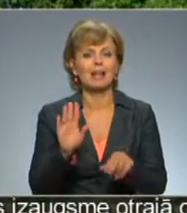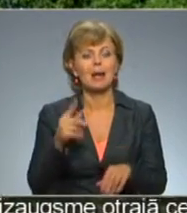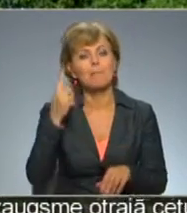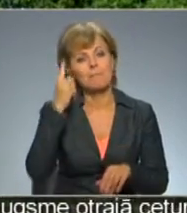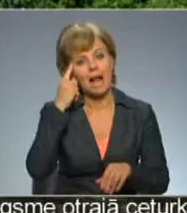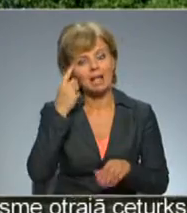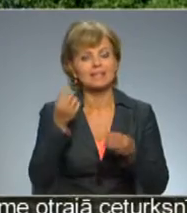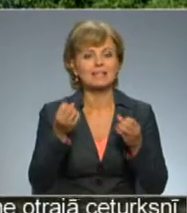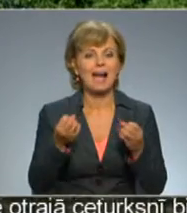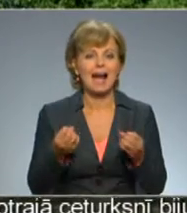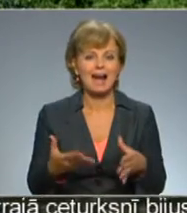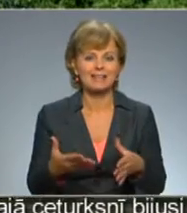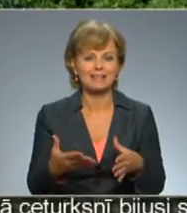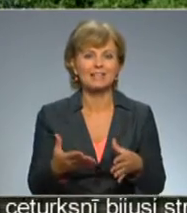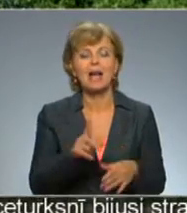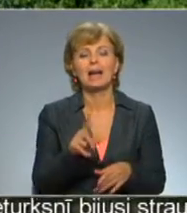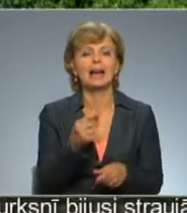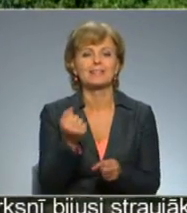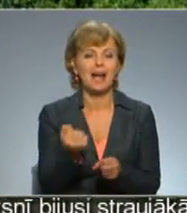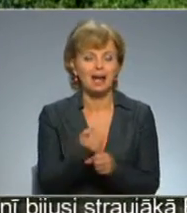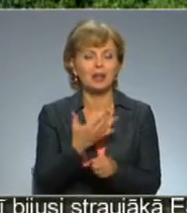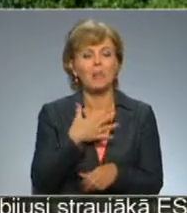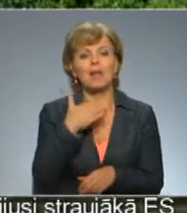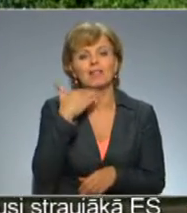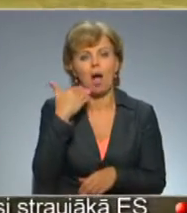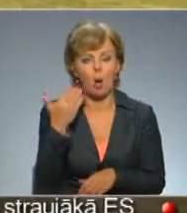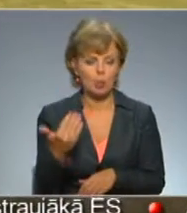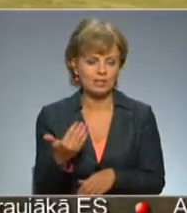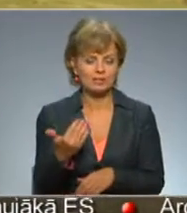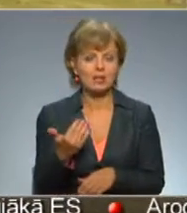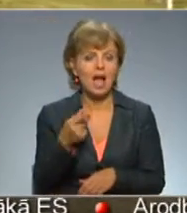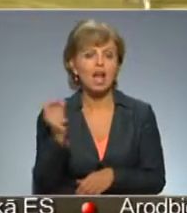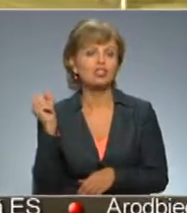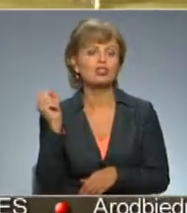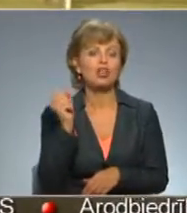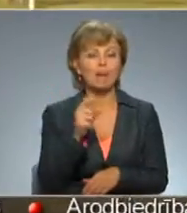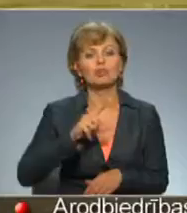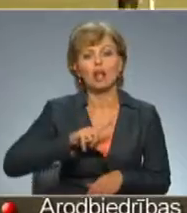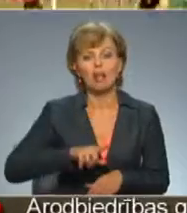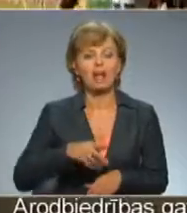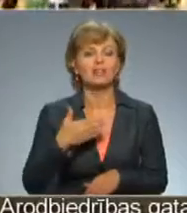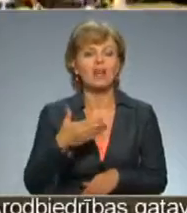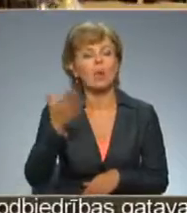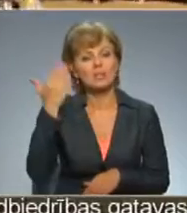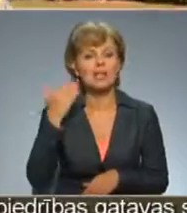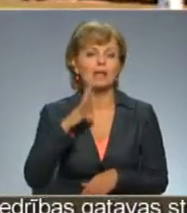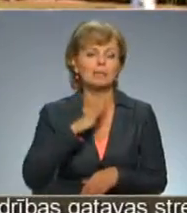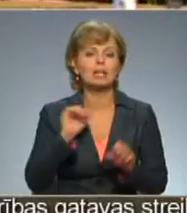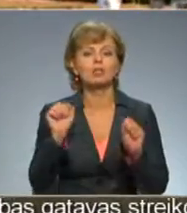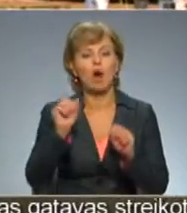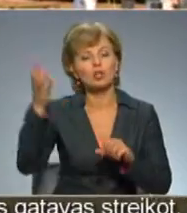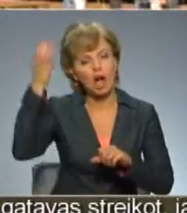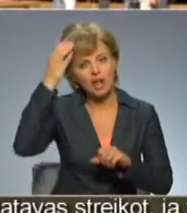būtu skaidrs, lai saprast to, kas jādara, jo jādomā ļoti daudz ir. Šķēpmešana Latvijā jau visen bijusi sporta